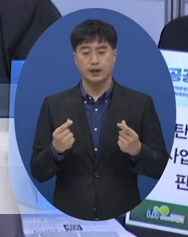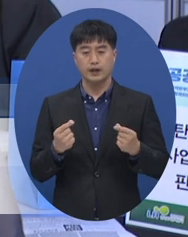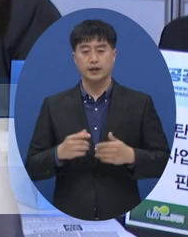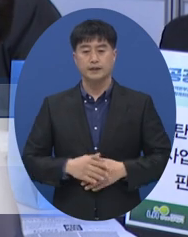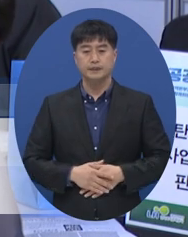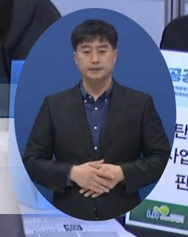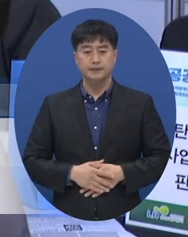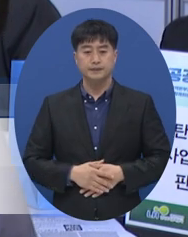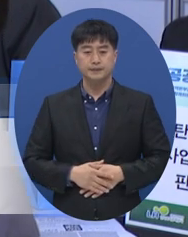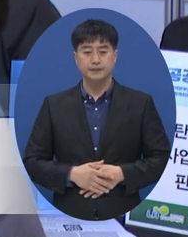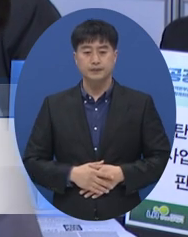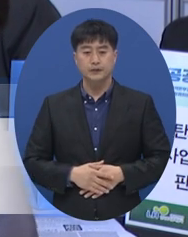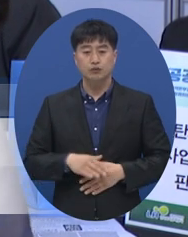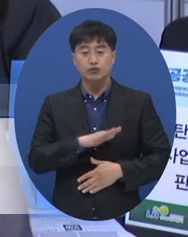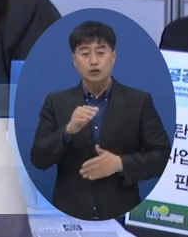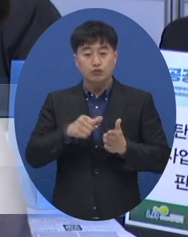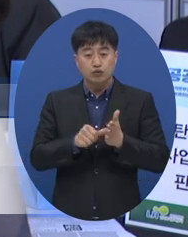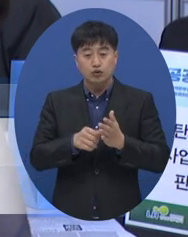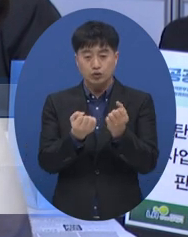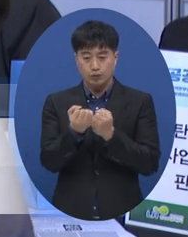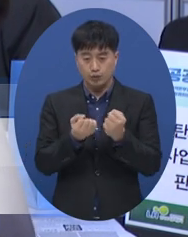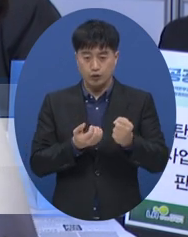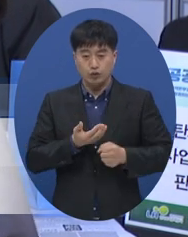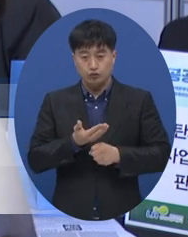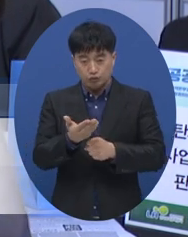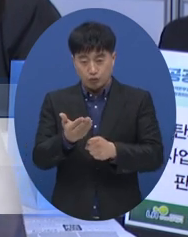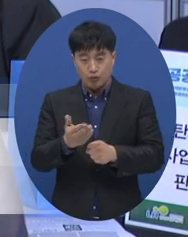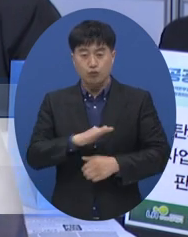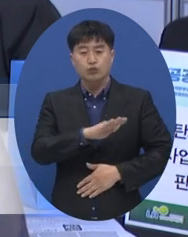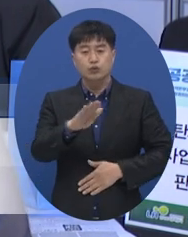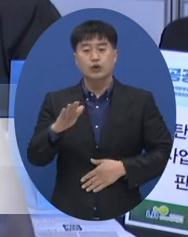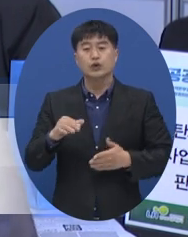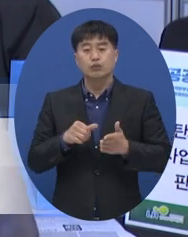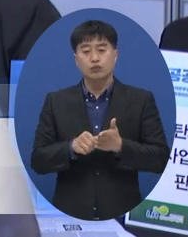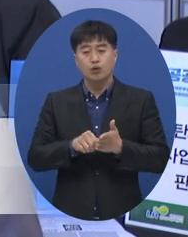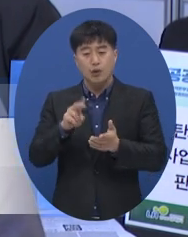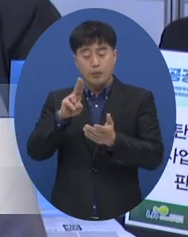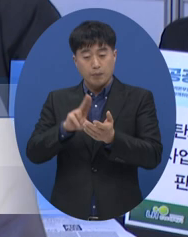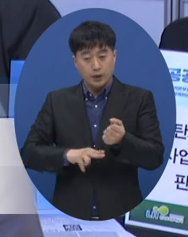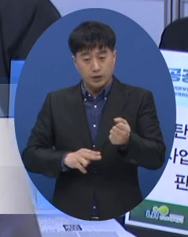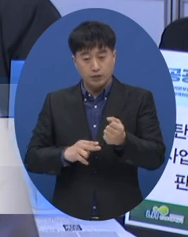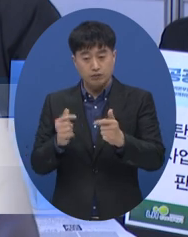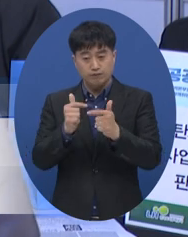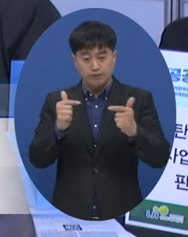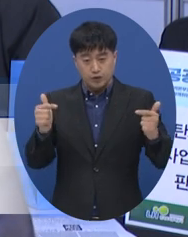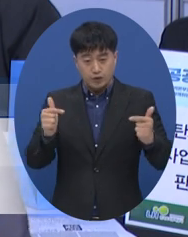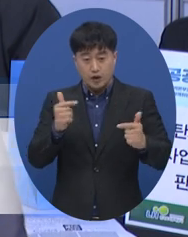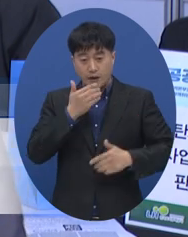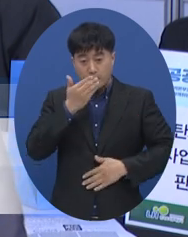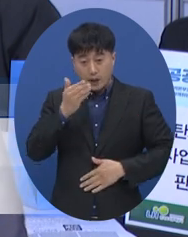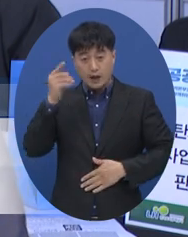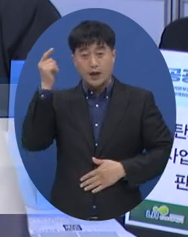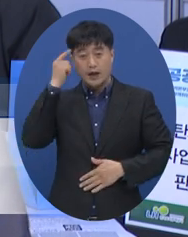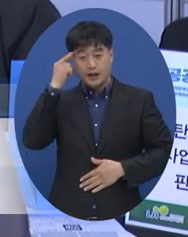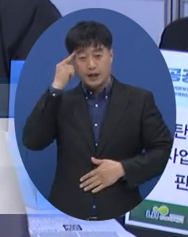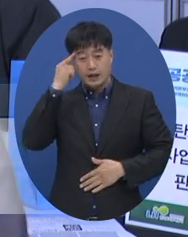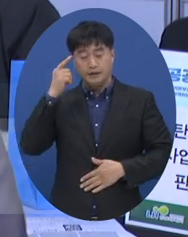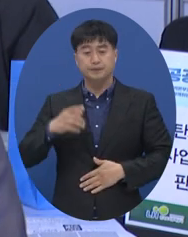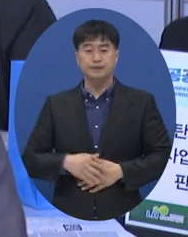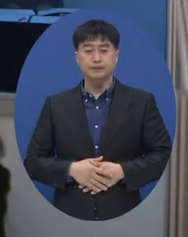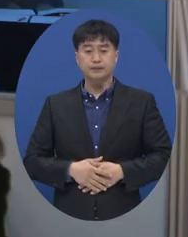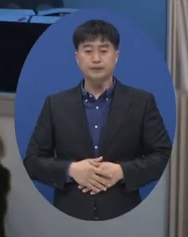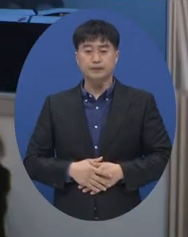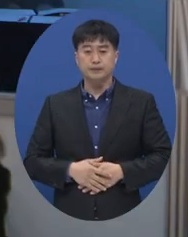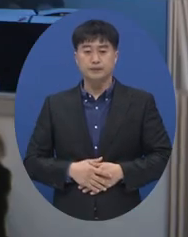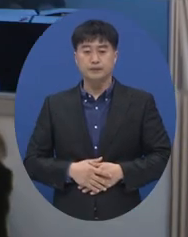자인 에는 같애 역에서 저희의 물건을 설명해 드리고 또 저희 물건이 어 매출이 올라 갈 수 있다고 생각하고